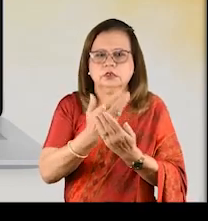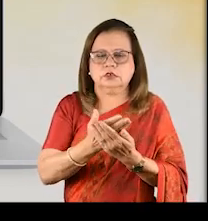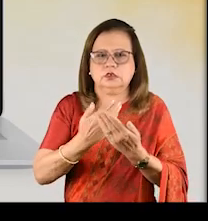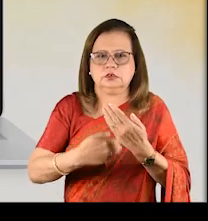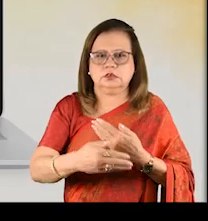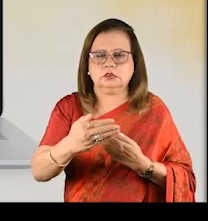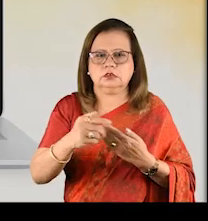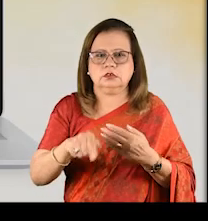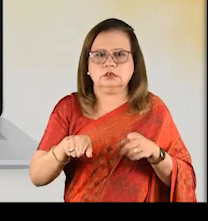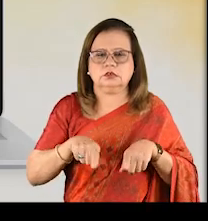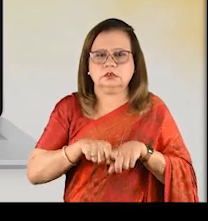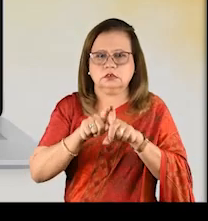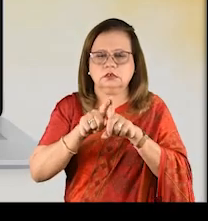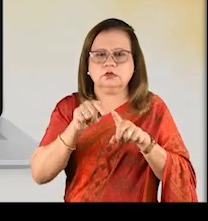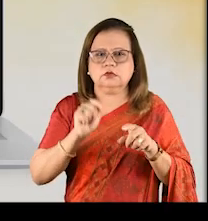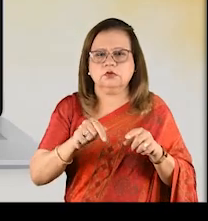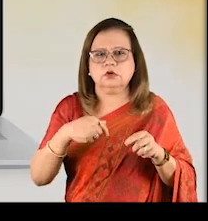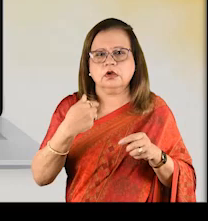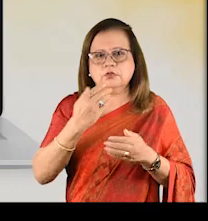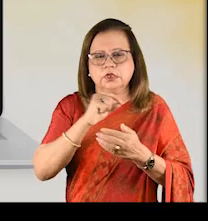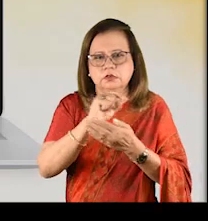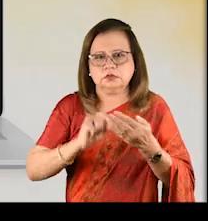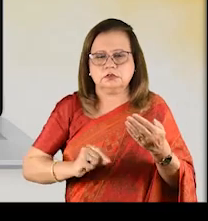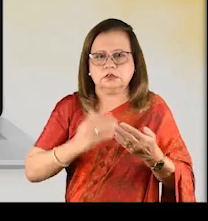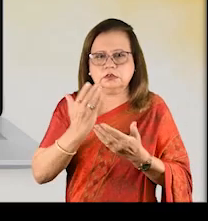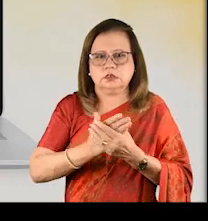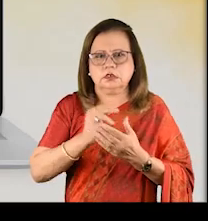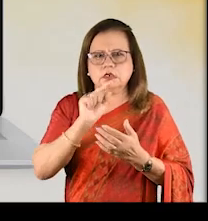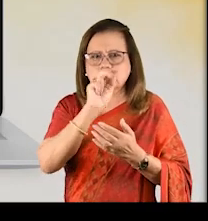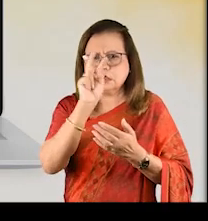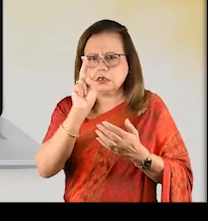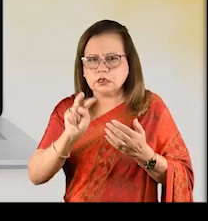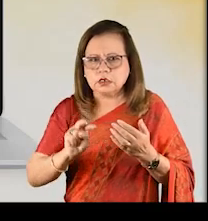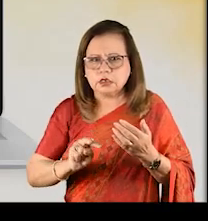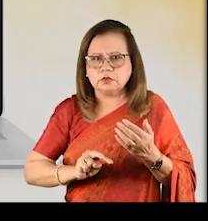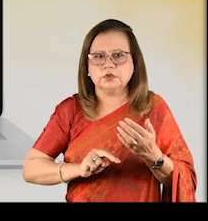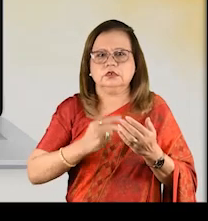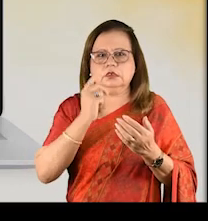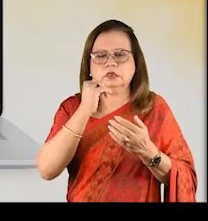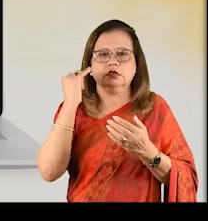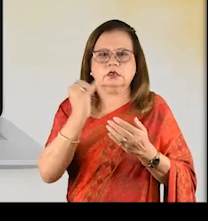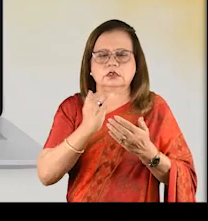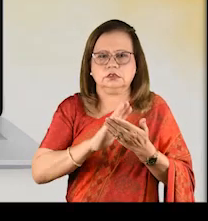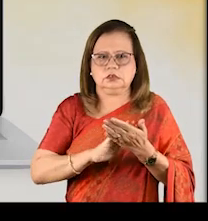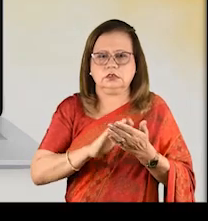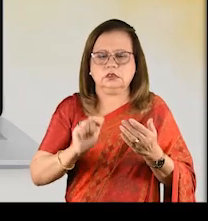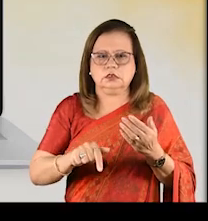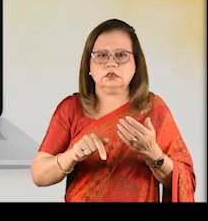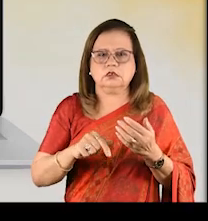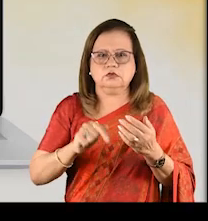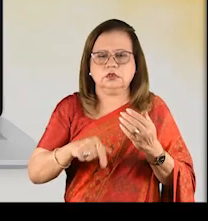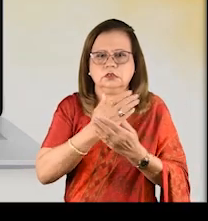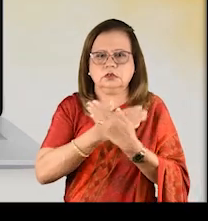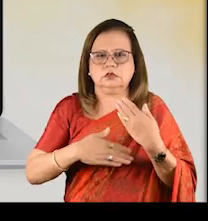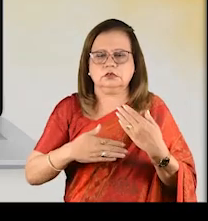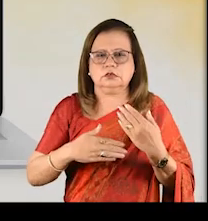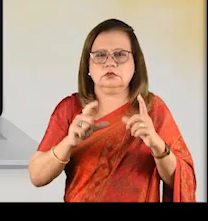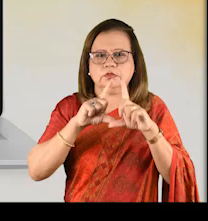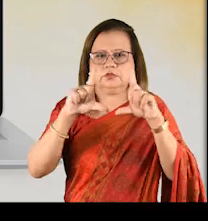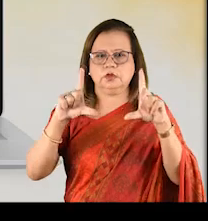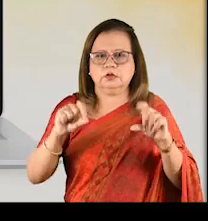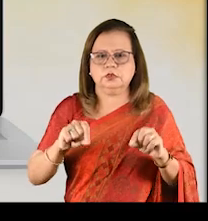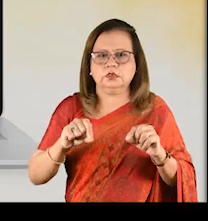है। साथ ही वे अपने आवेदन की स्थिति को ट्रैक भी कर सकते हैं। यही नहीं, वे दिव्यांगता प्रमाण